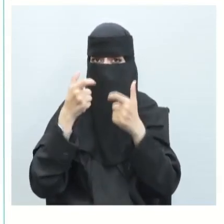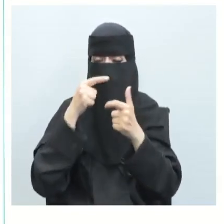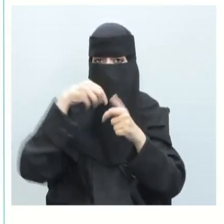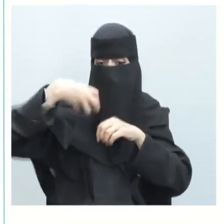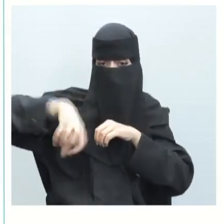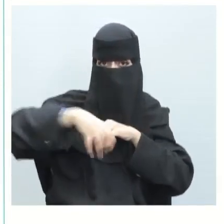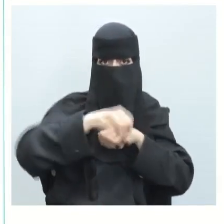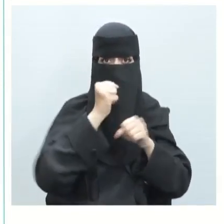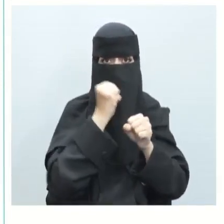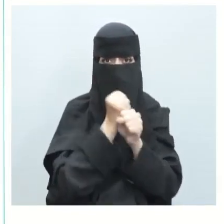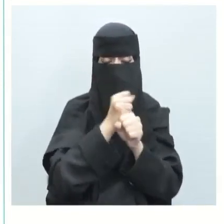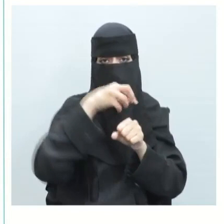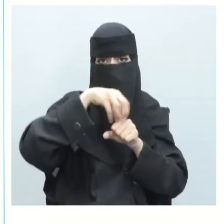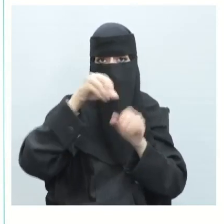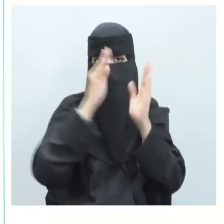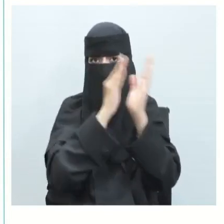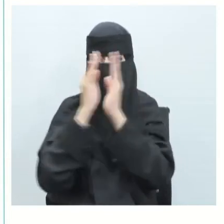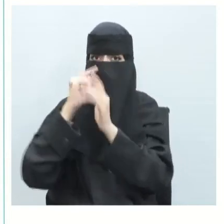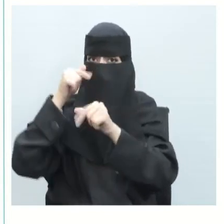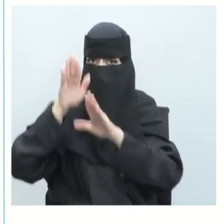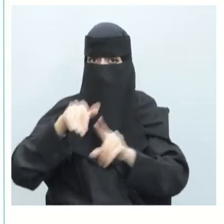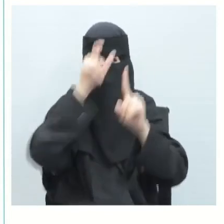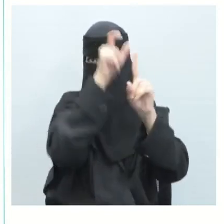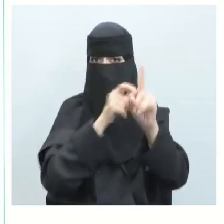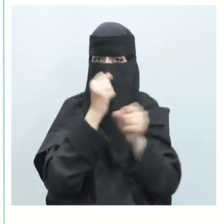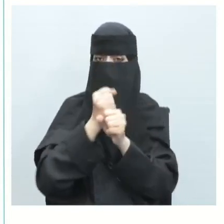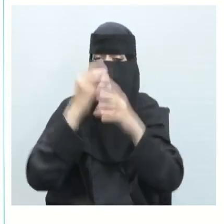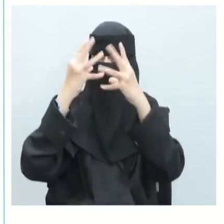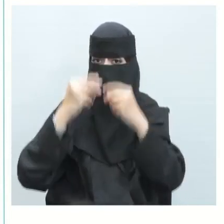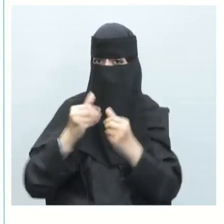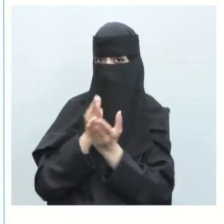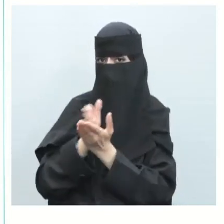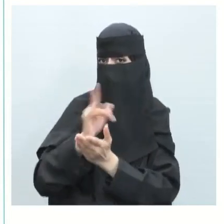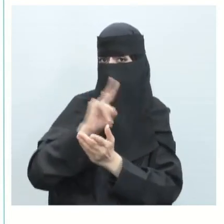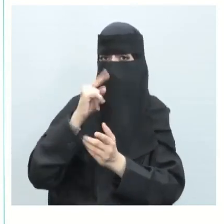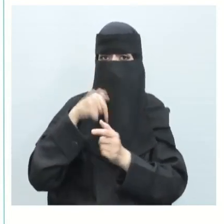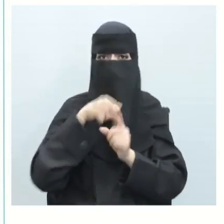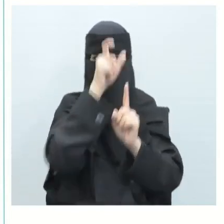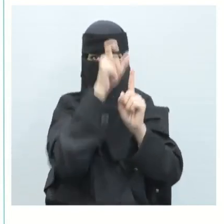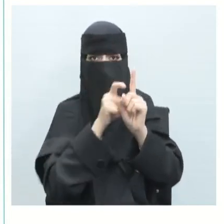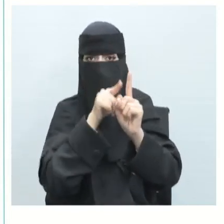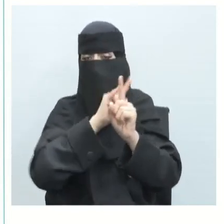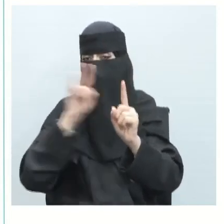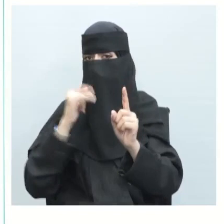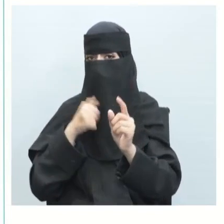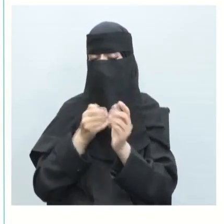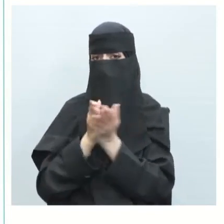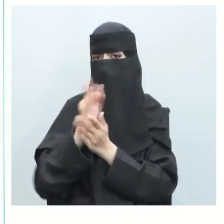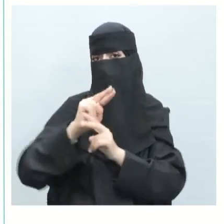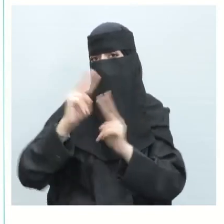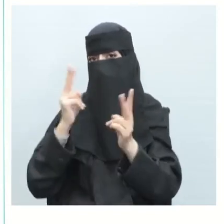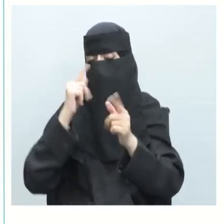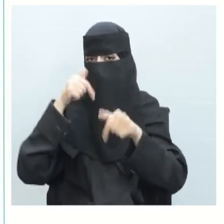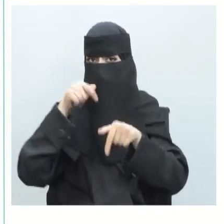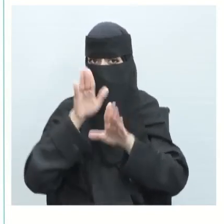تقسيم العمل الى وحدات وهنالك موظفين قد يكون مناسب لمجال لا يناسب مجال اخر وبالتالي لابد ان نراعي